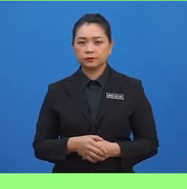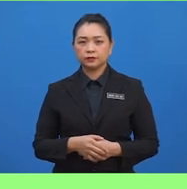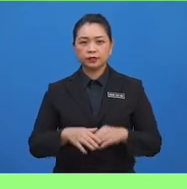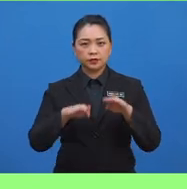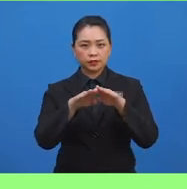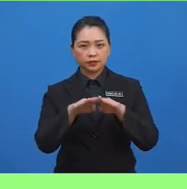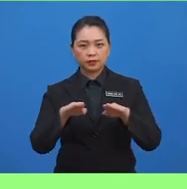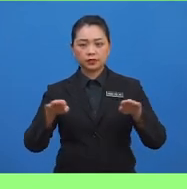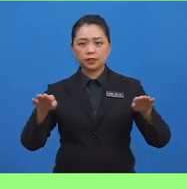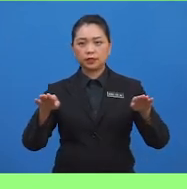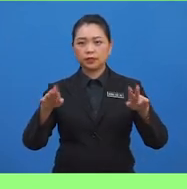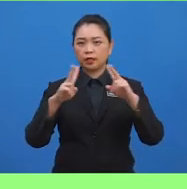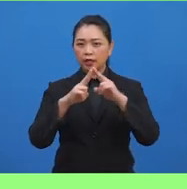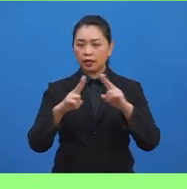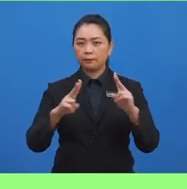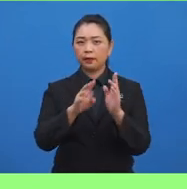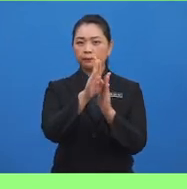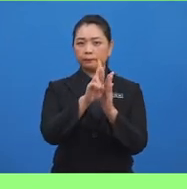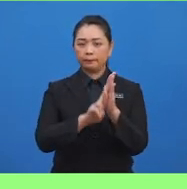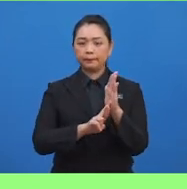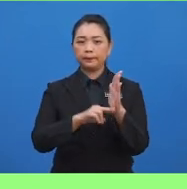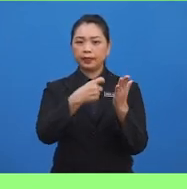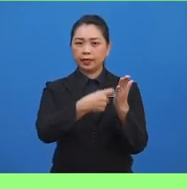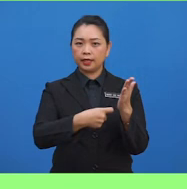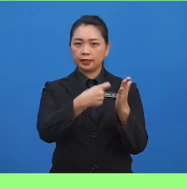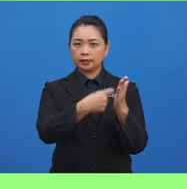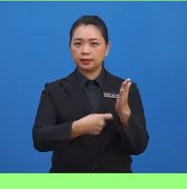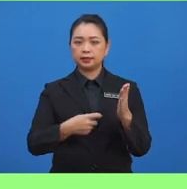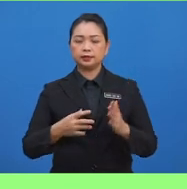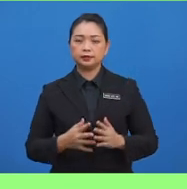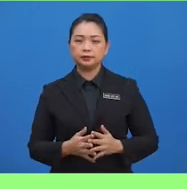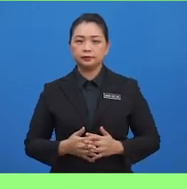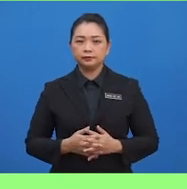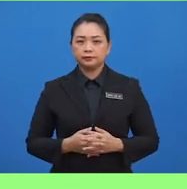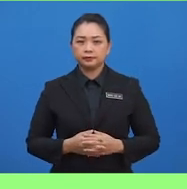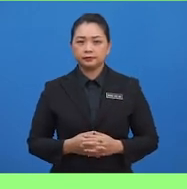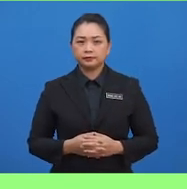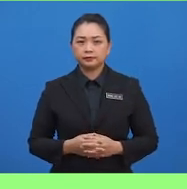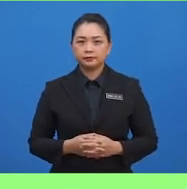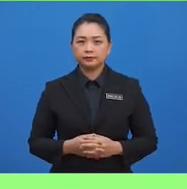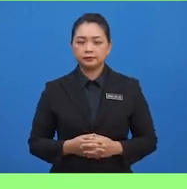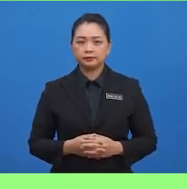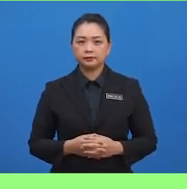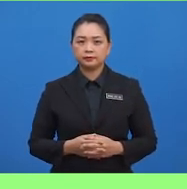Hai suasana tenang amat berharga get